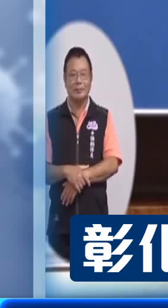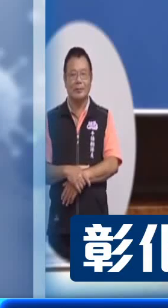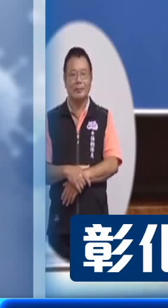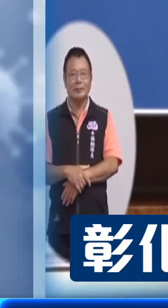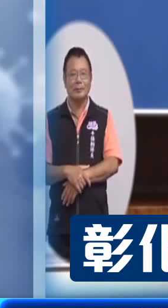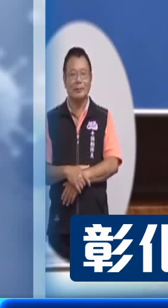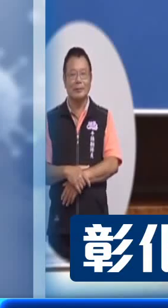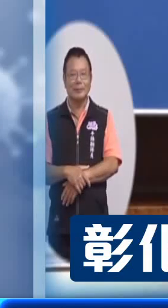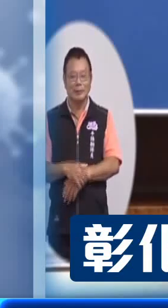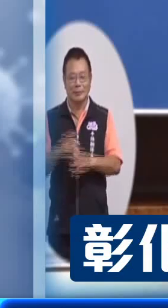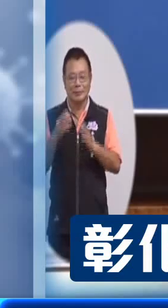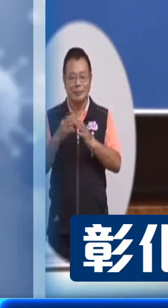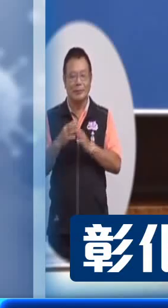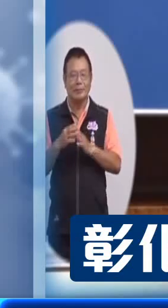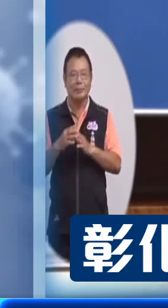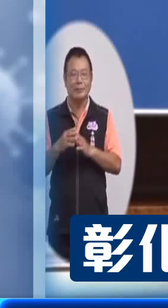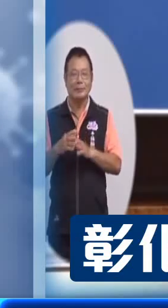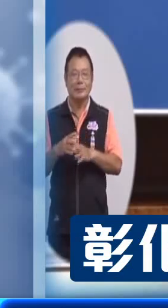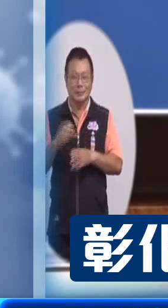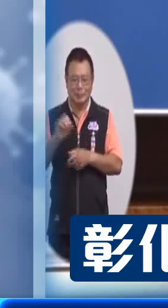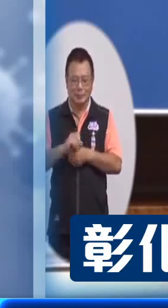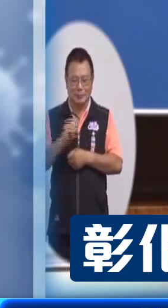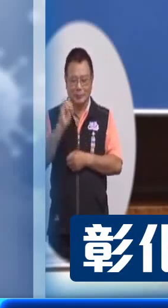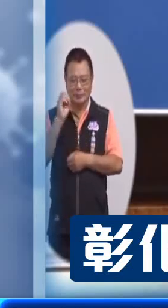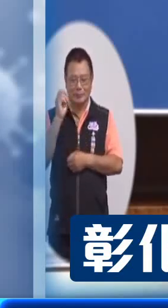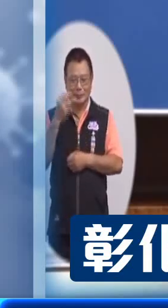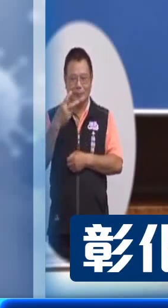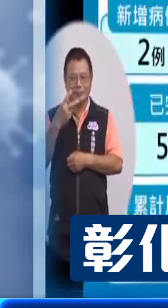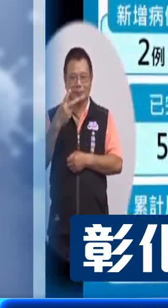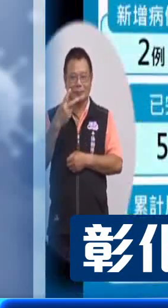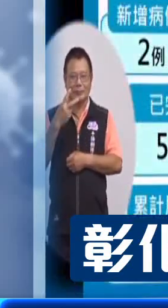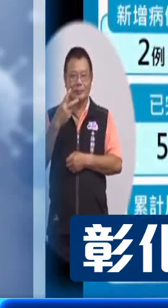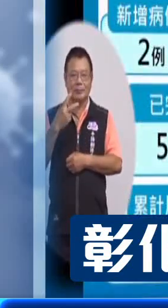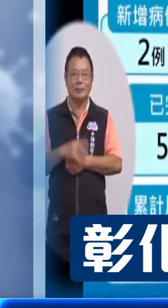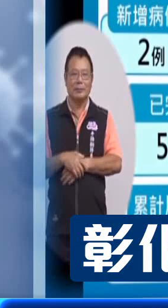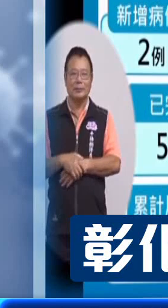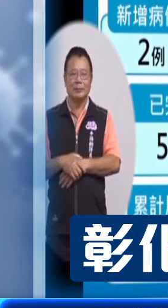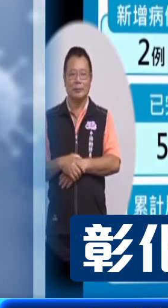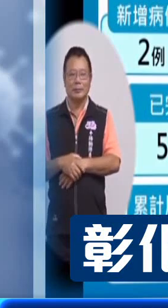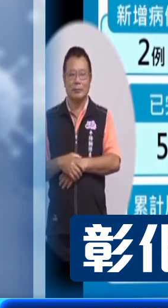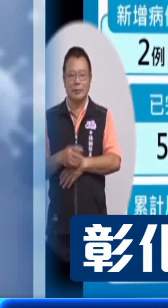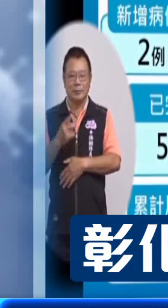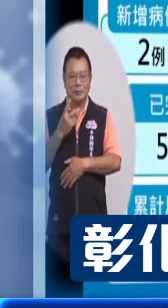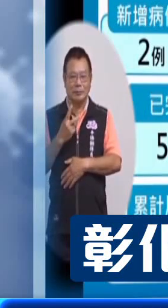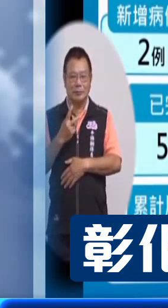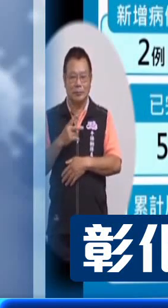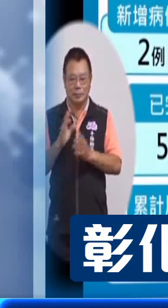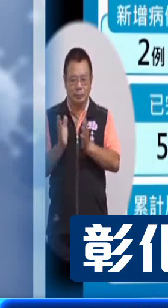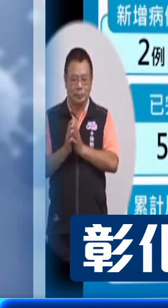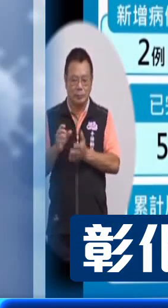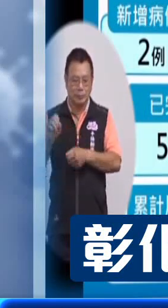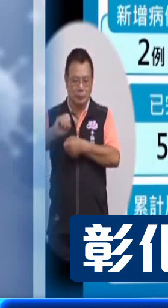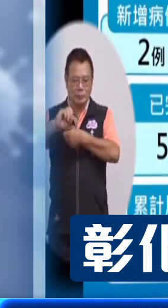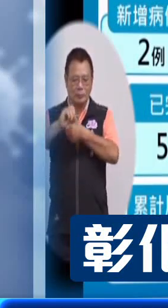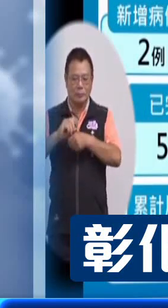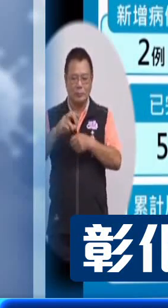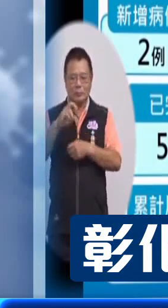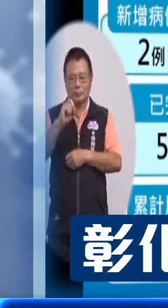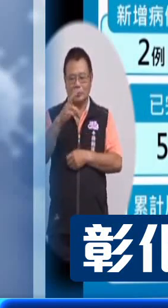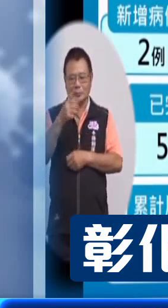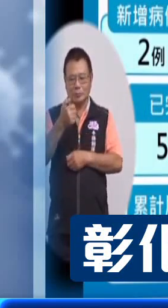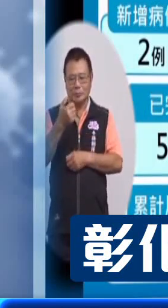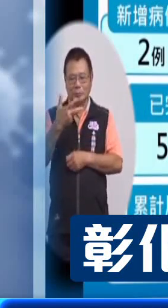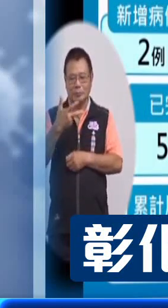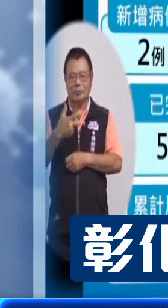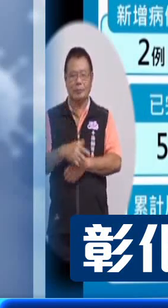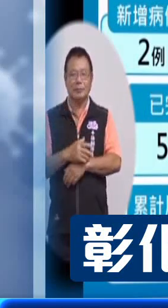中台湾的疫情进展，在彰化今天新增了两例确诊，其中一人依旧是之前排咖传播链60多岁的妇人，他在